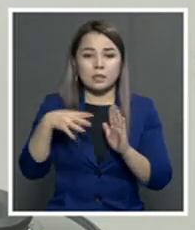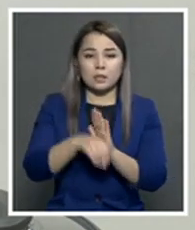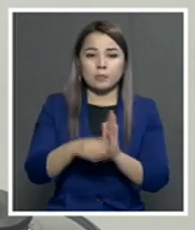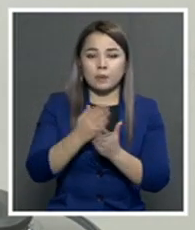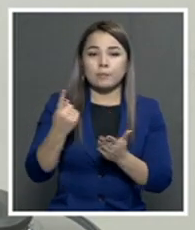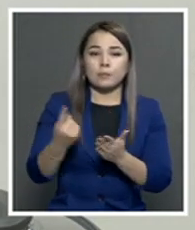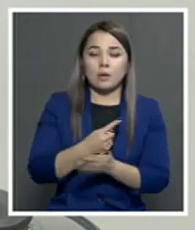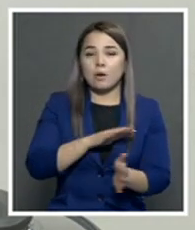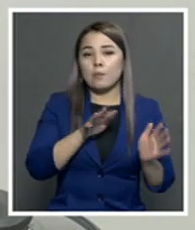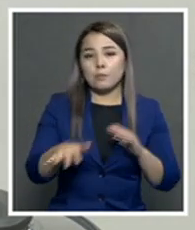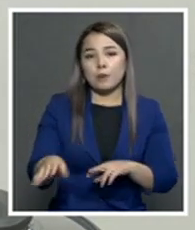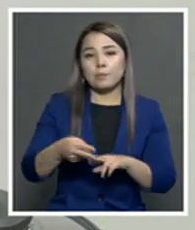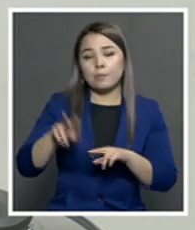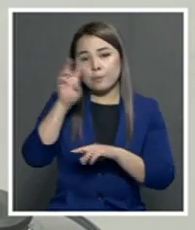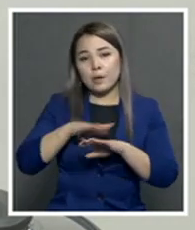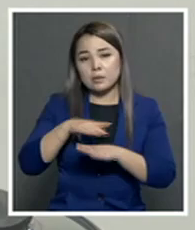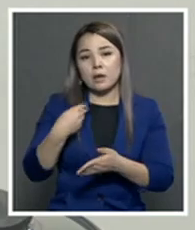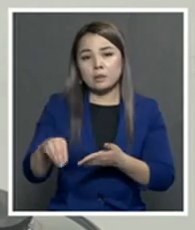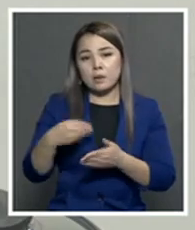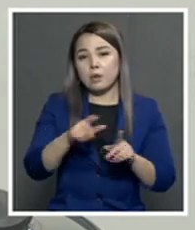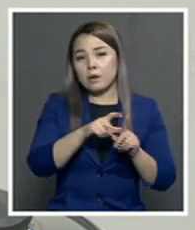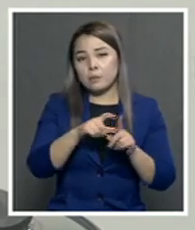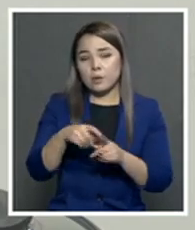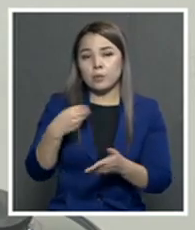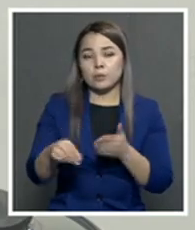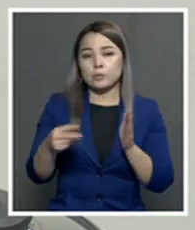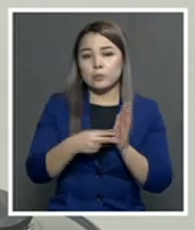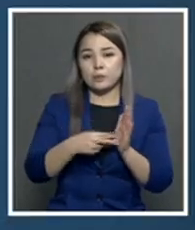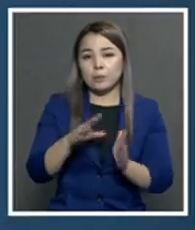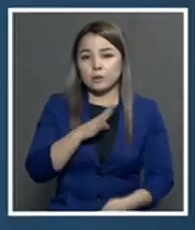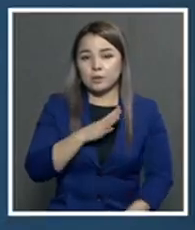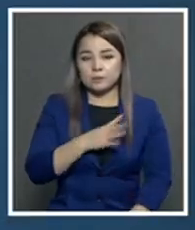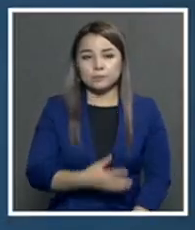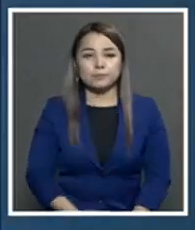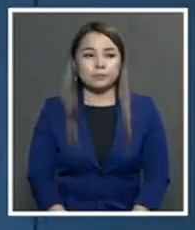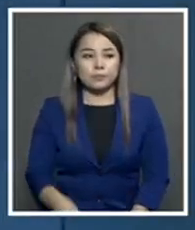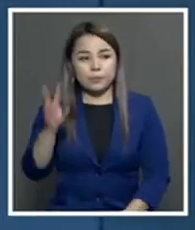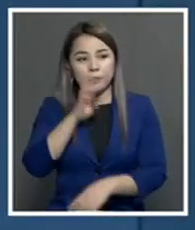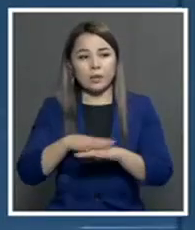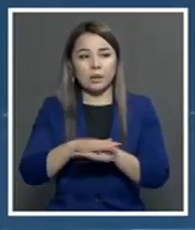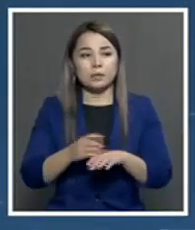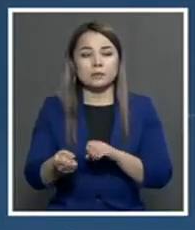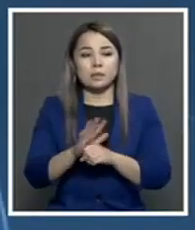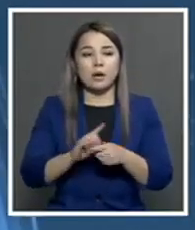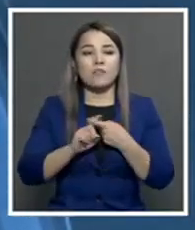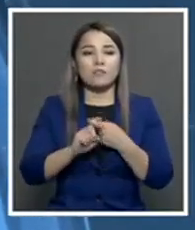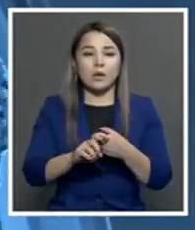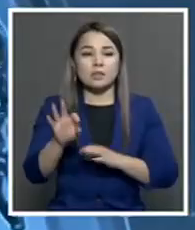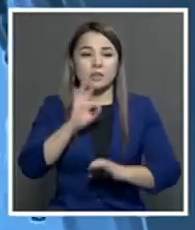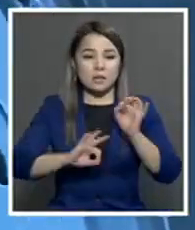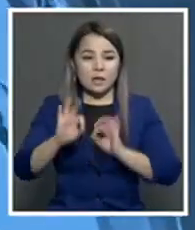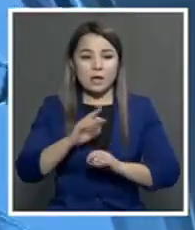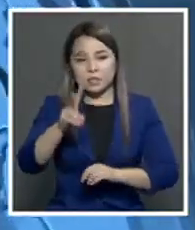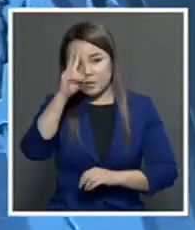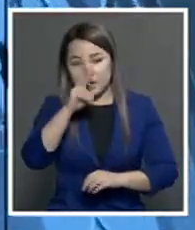алғашқы толқыны кезінде мемлекеттік сатып алу бойынша осы баға алынды. Елімізде коронавирусқа қарсы дәр-дәрмектің